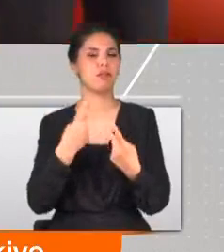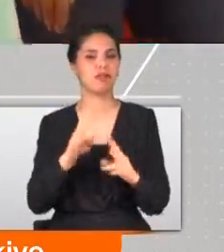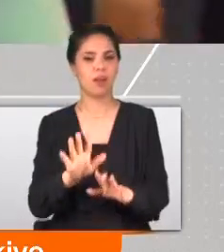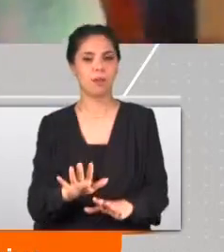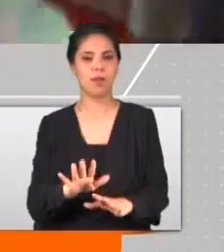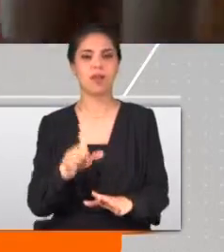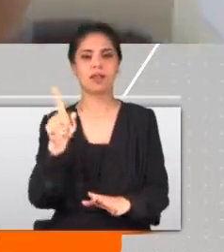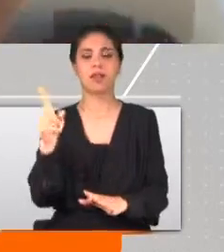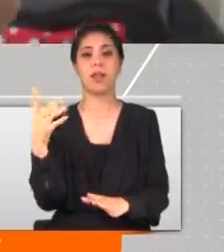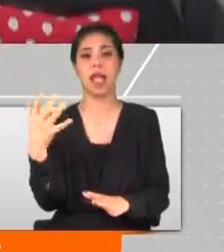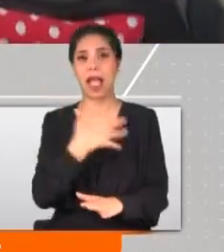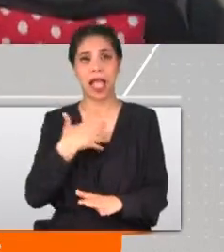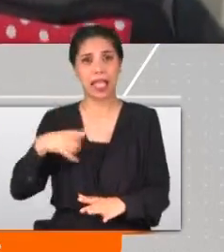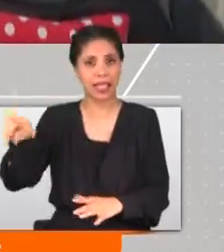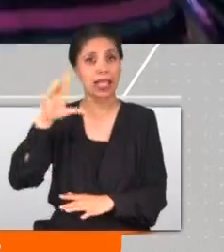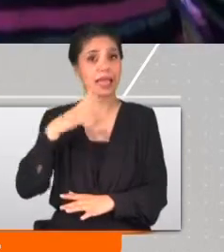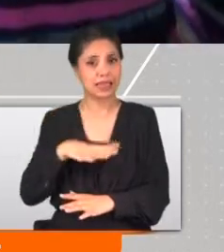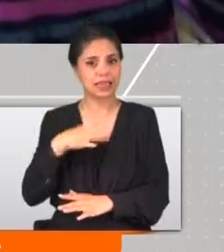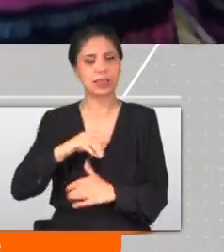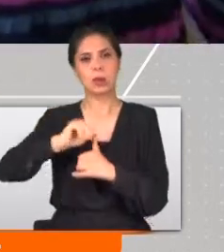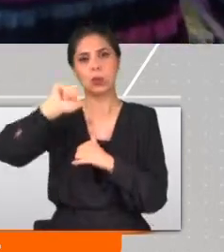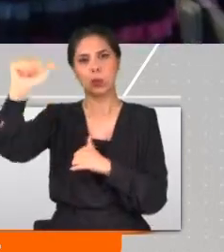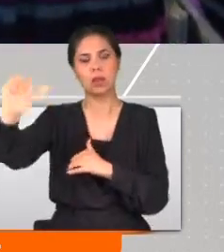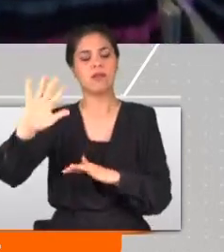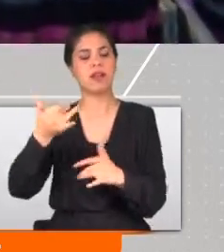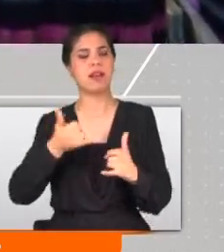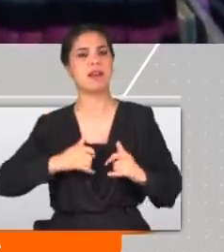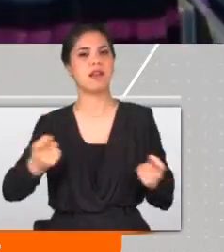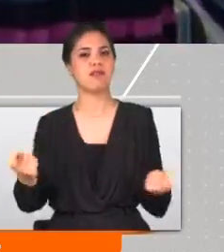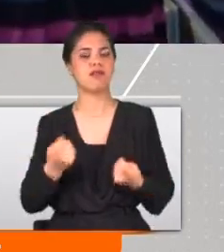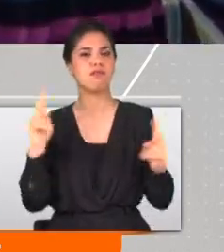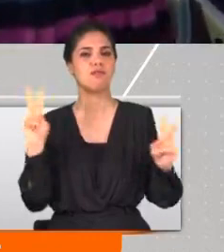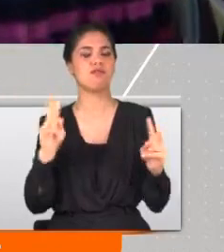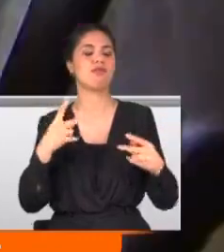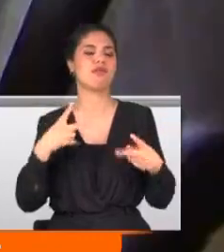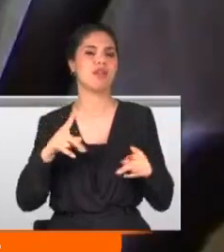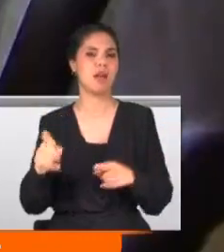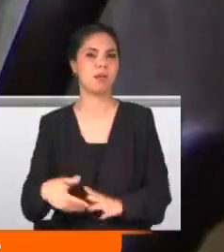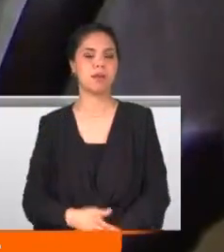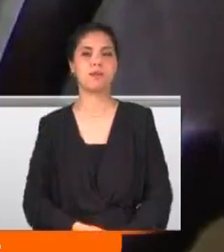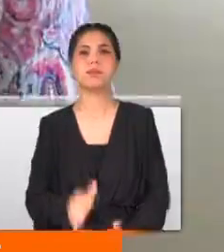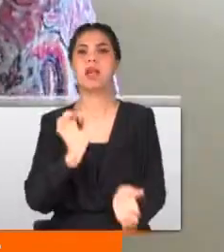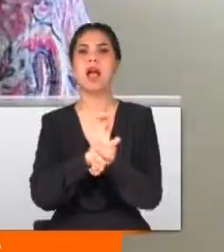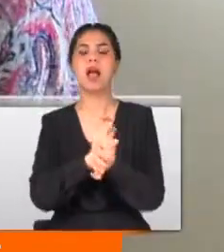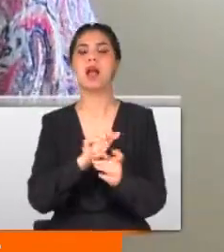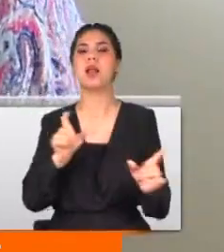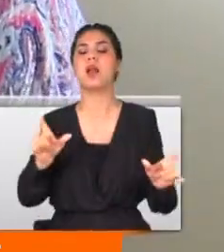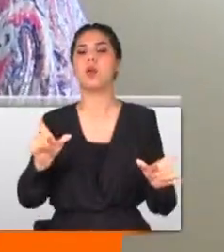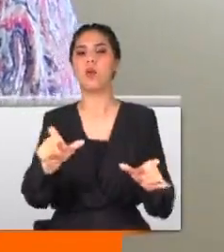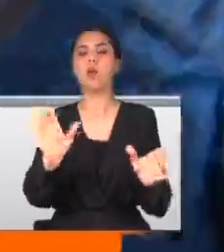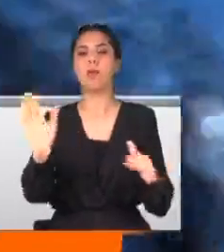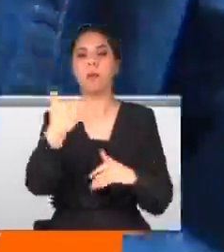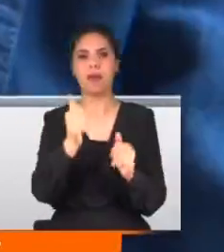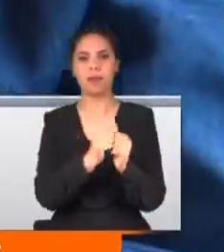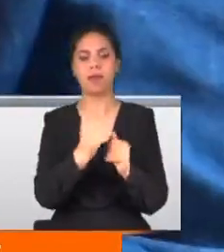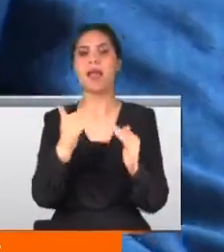birlikte anneler isterlerse uzaktan ve esnek çalışma modellerine geçebilecektir. Aile koruma kalkanı paketiyle